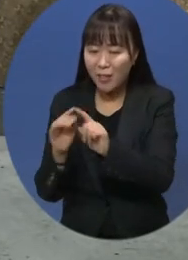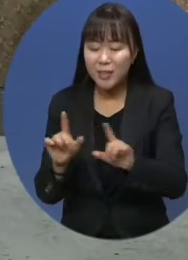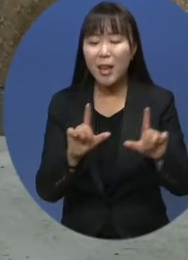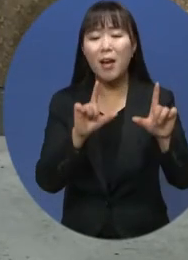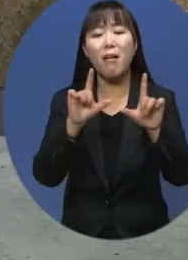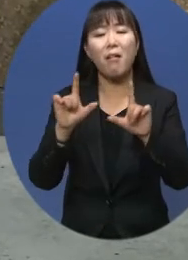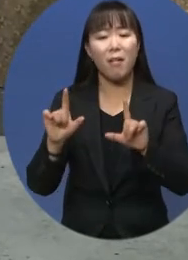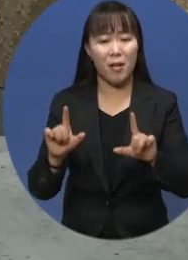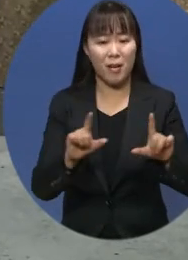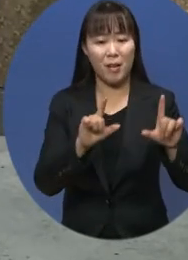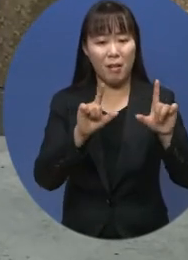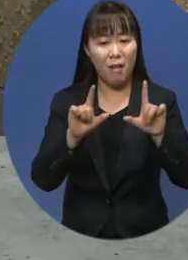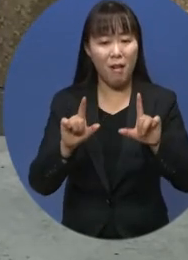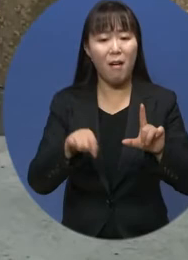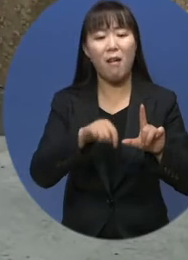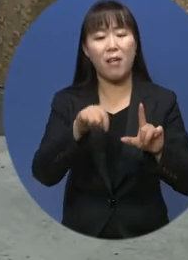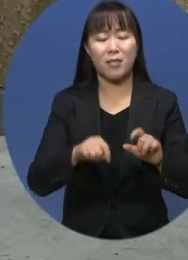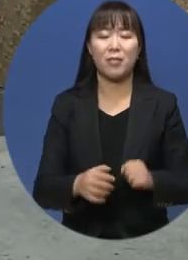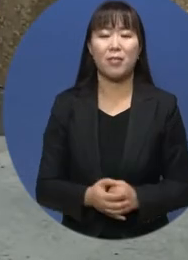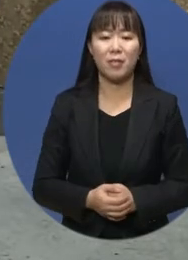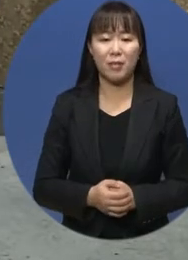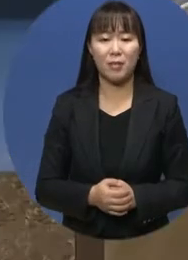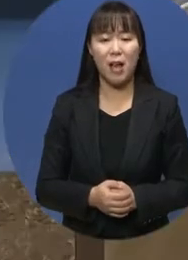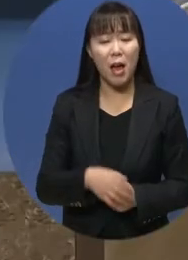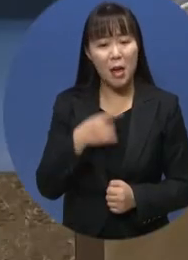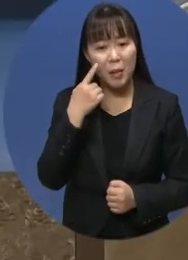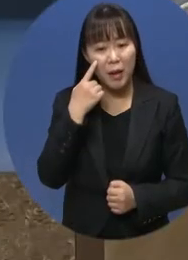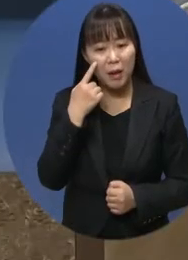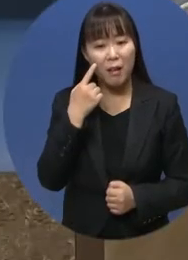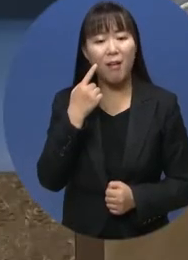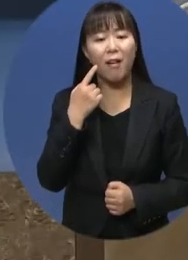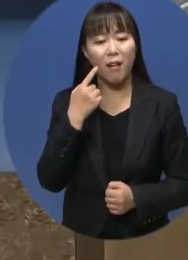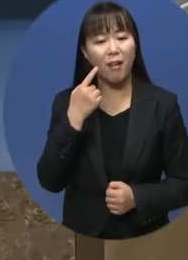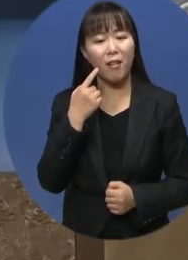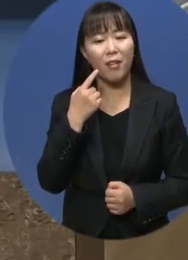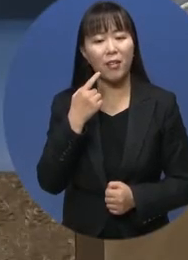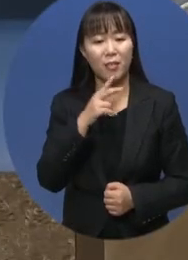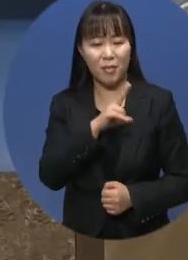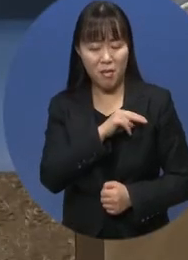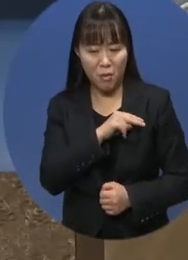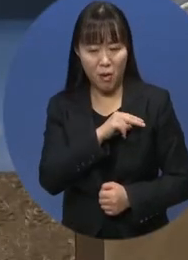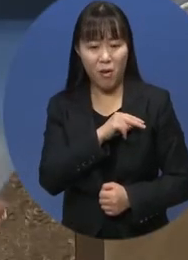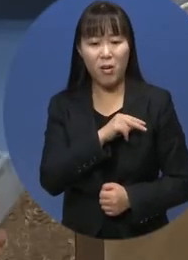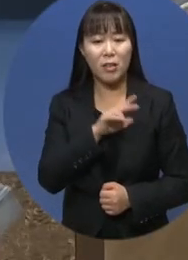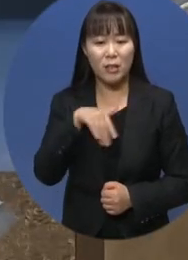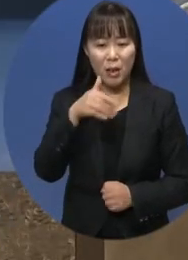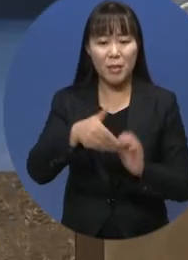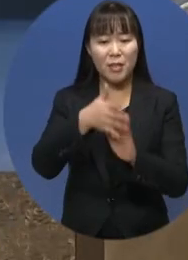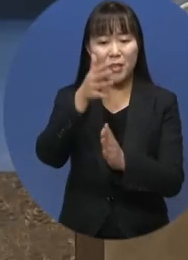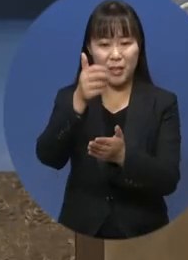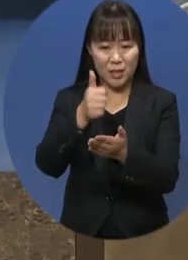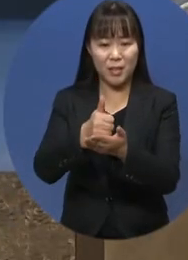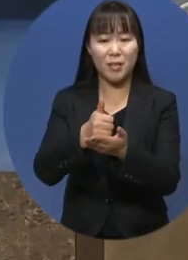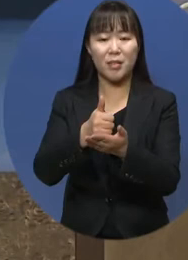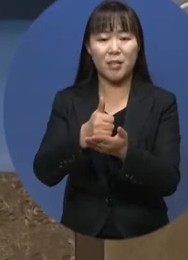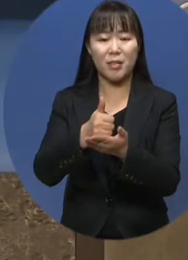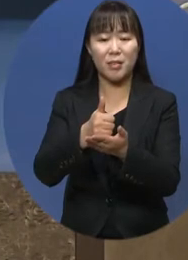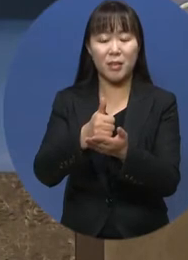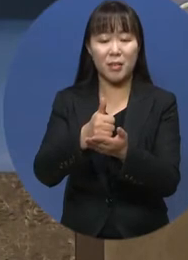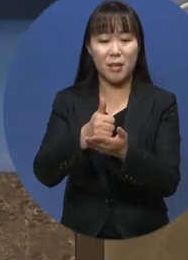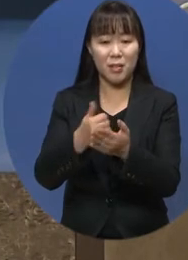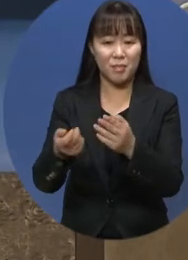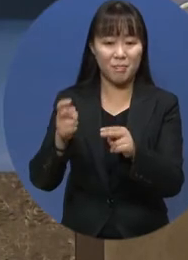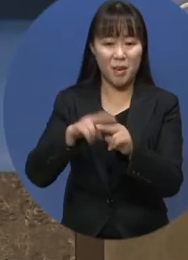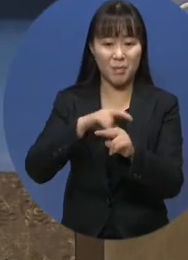속에서 늘 등 알 수 있어 아 그렇게 하시다 보니까 또 놓여 늘 거쳐서 시장은 까지